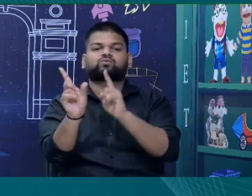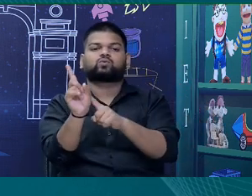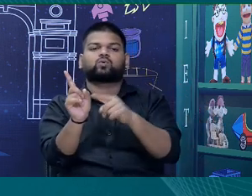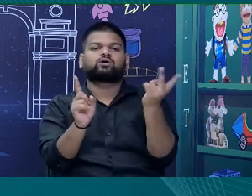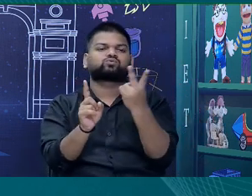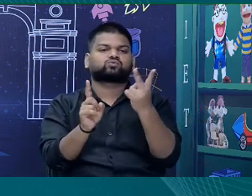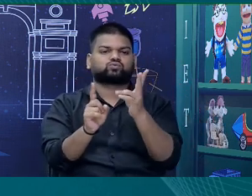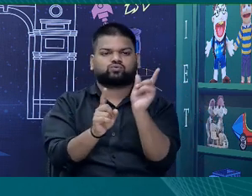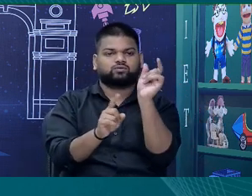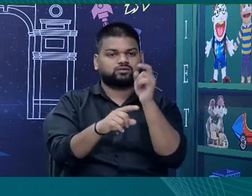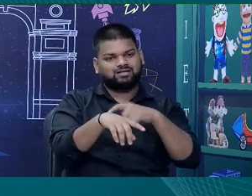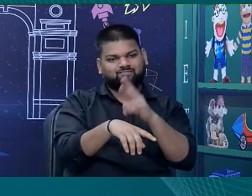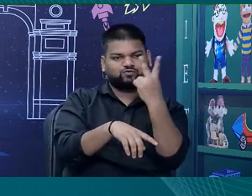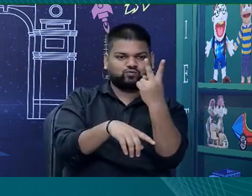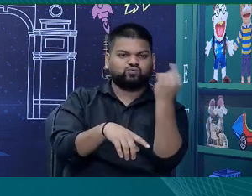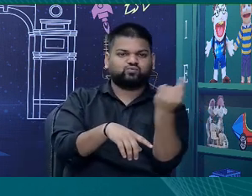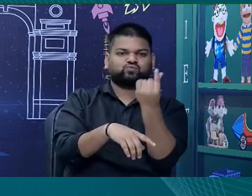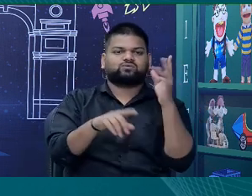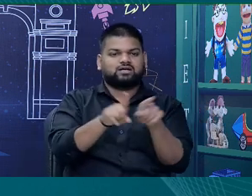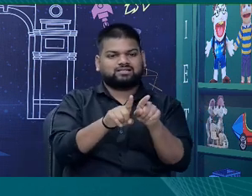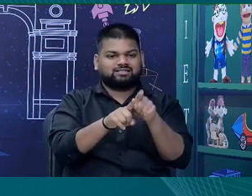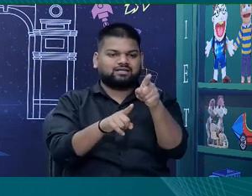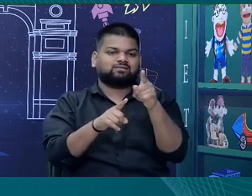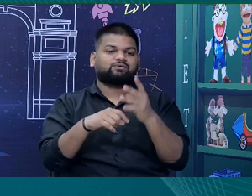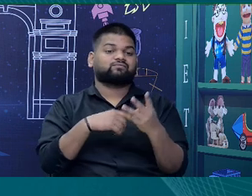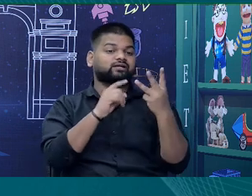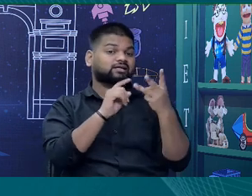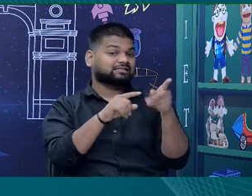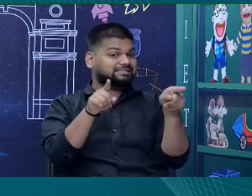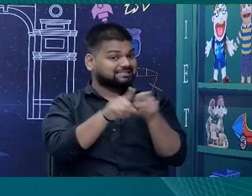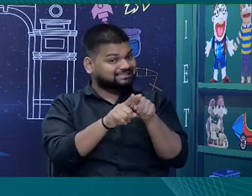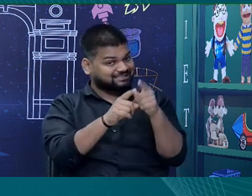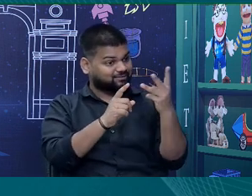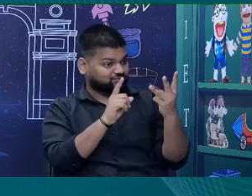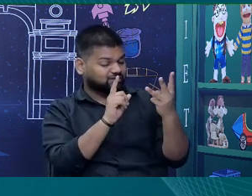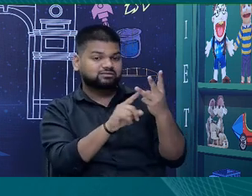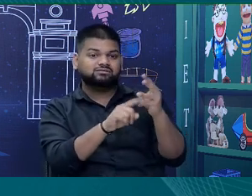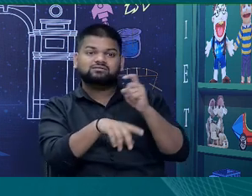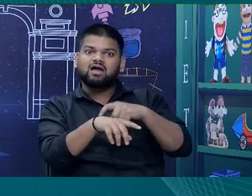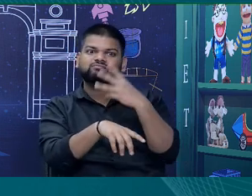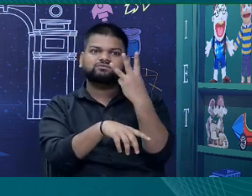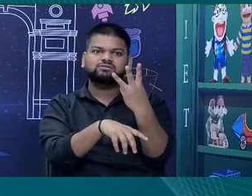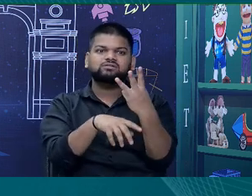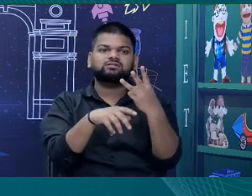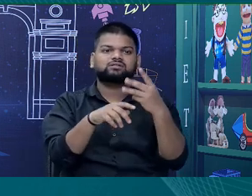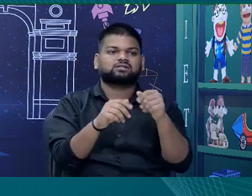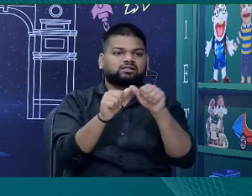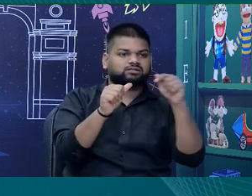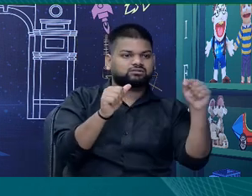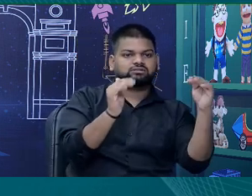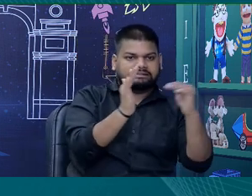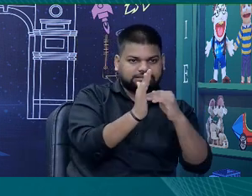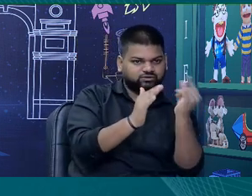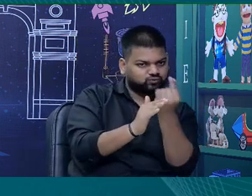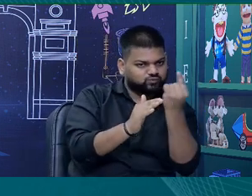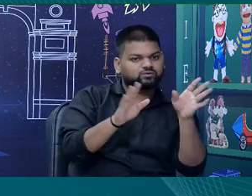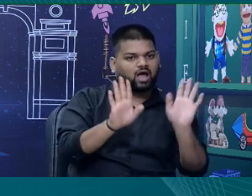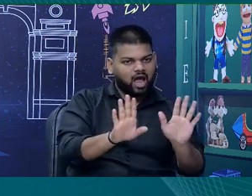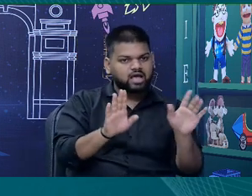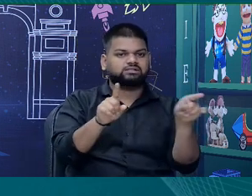एक्सप्रेशन विच कंटेंस थ्री अनलाइक्क्ड टर्म्स यहां पर आपके पास ऐसा एक्सप्रेशन जिसमें थ्री अनलाइक टर्म्स होने चाहिए